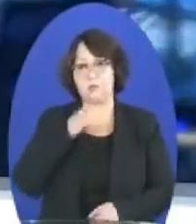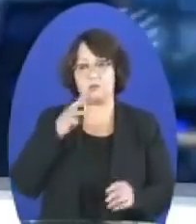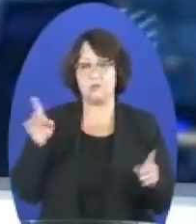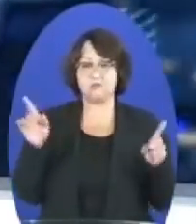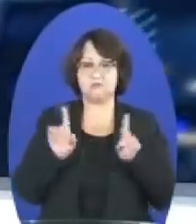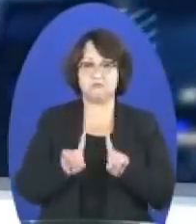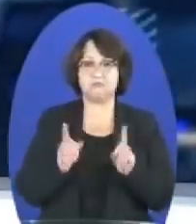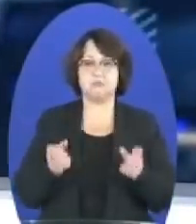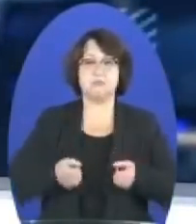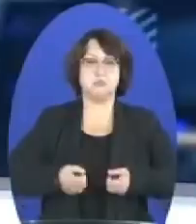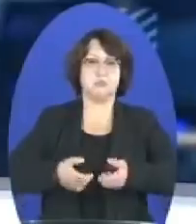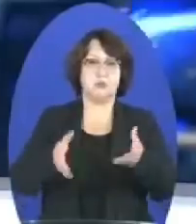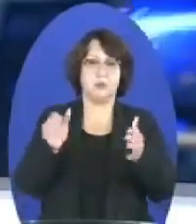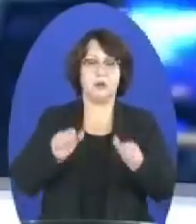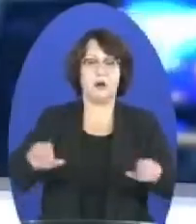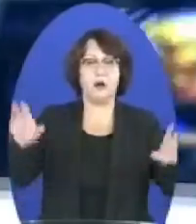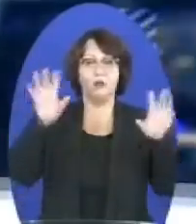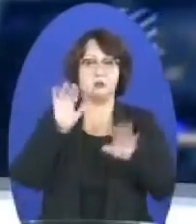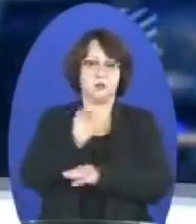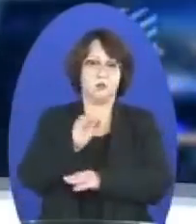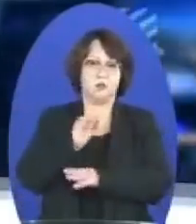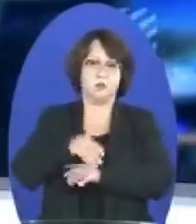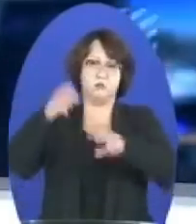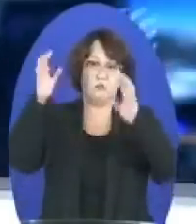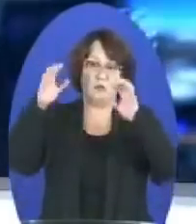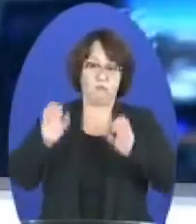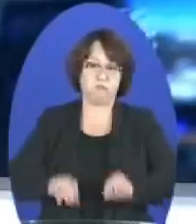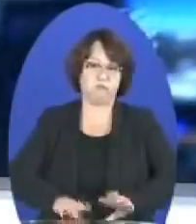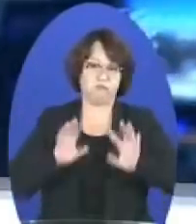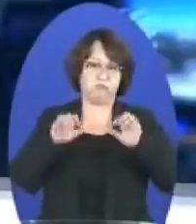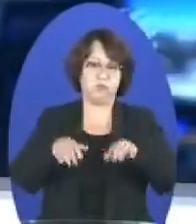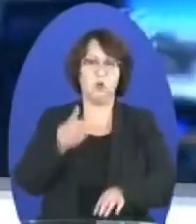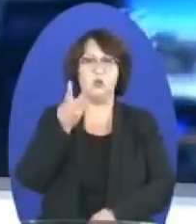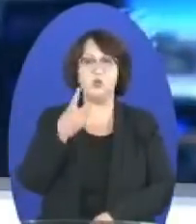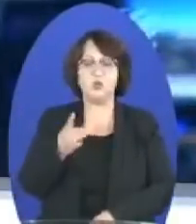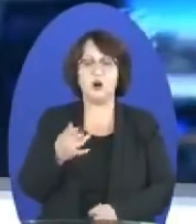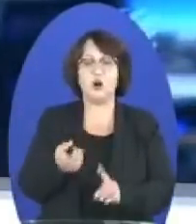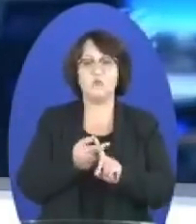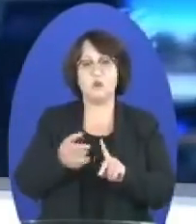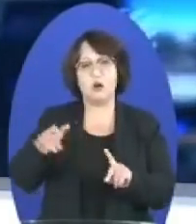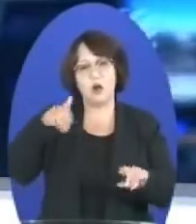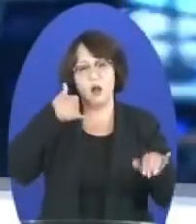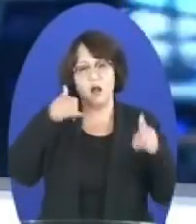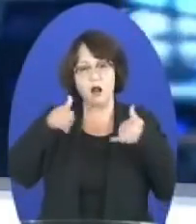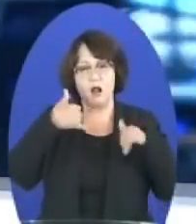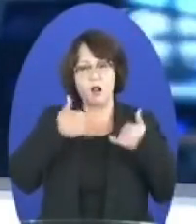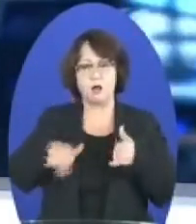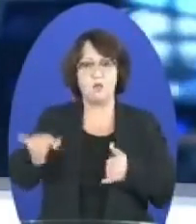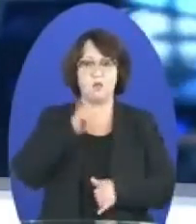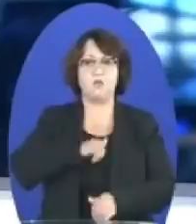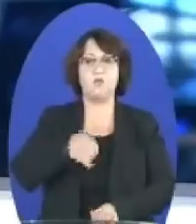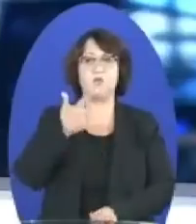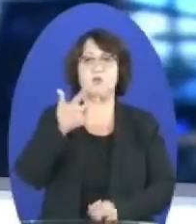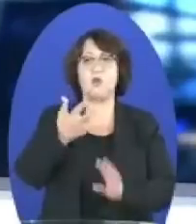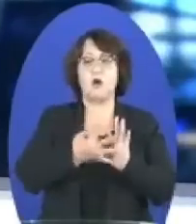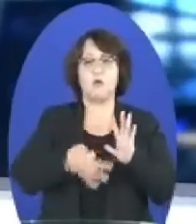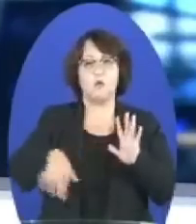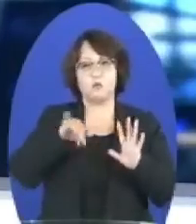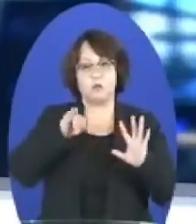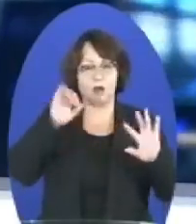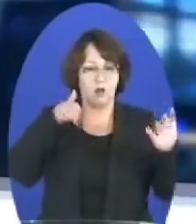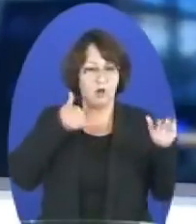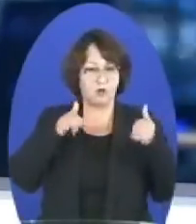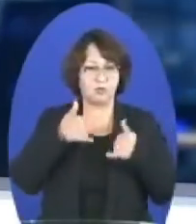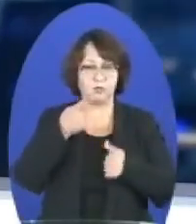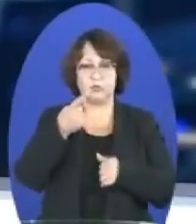байдлын ерөнхий газарт баяр наадмын өдрүүдээр үер усны осны холбогдлолтой дуудлага хийрсэн байна. Улсын хэмжээнд нийтдээ 38 удаагийн дуудлагаар 146